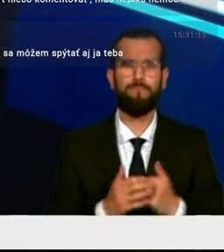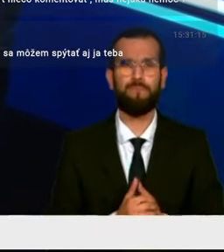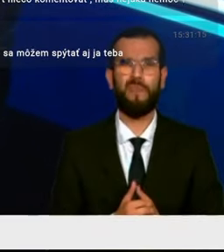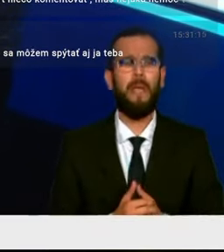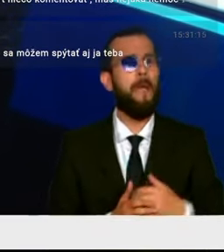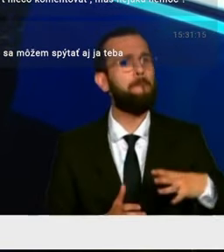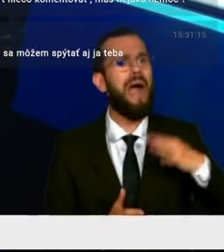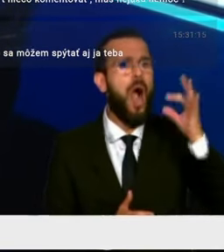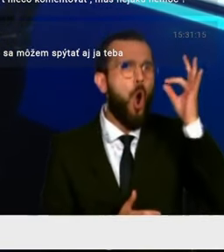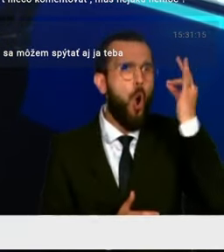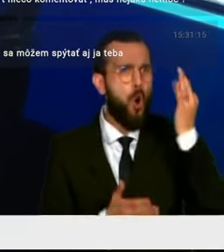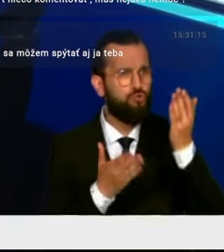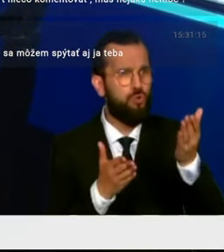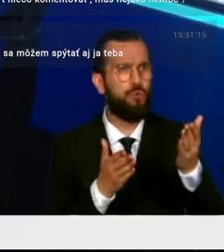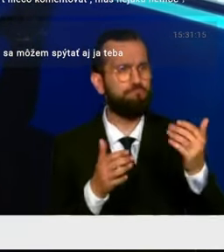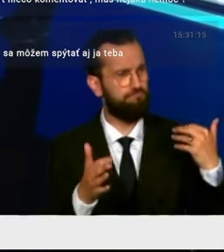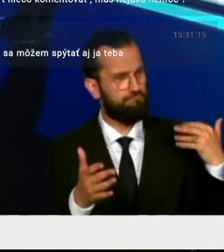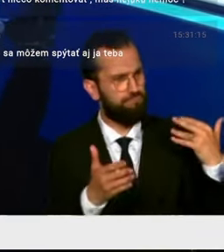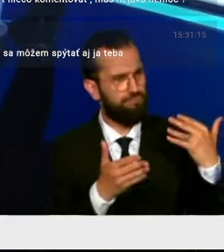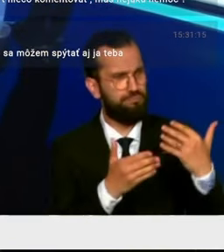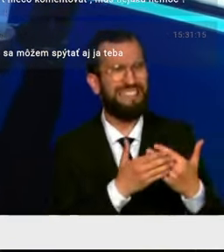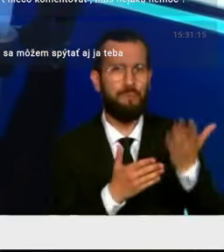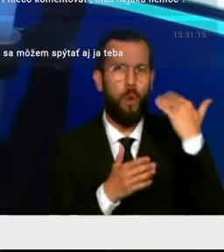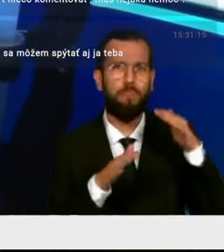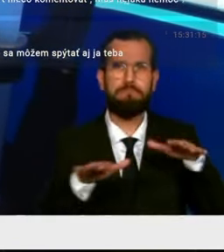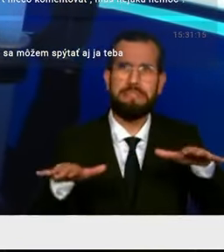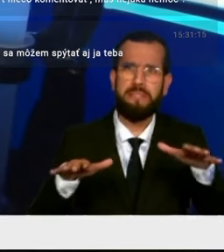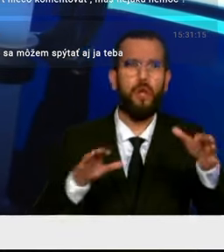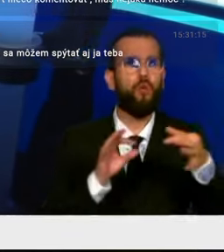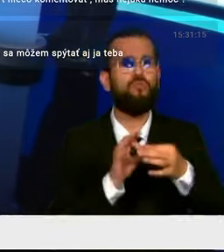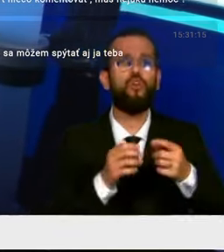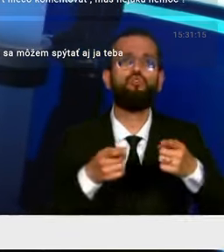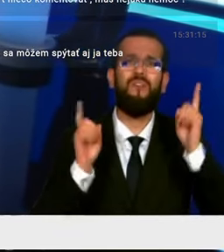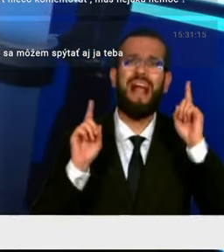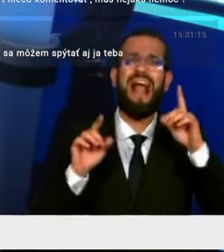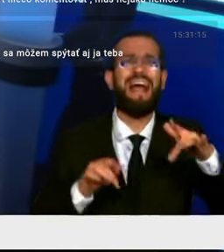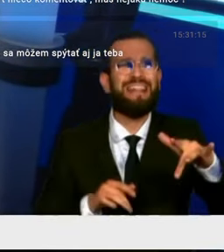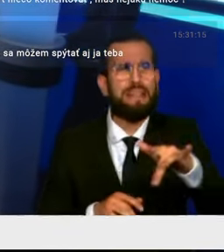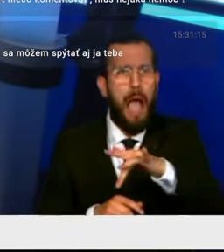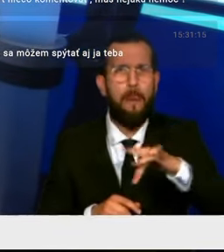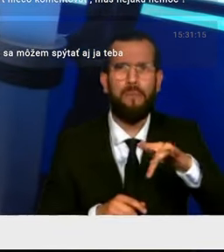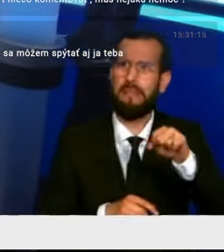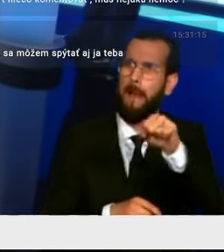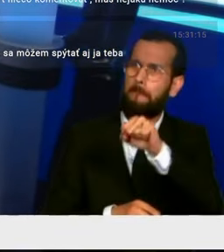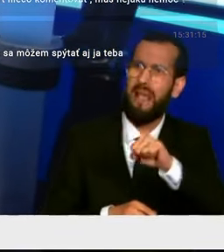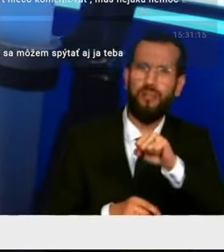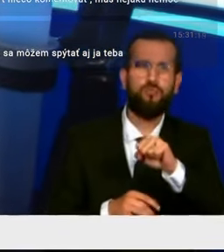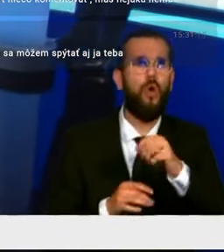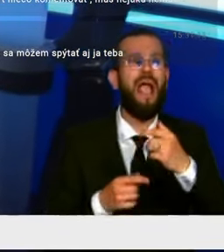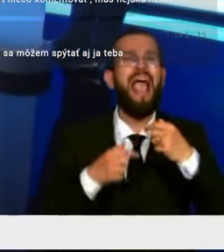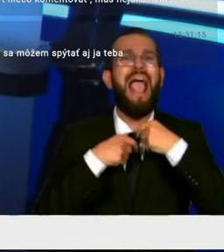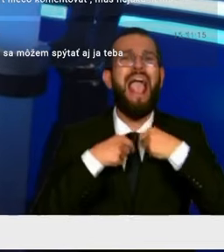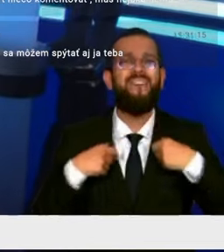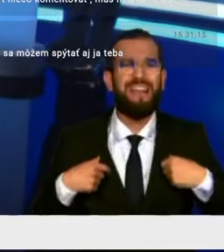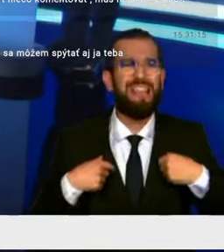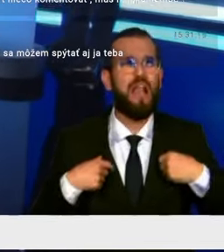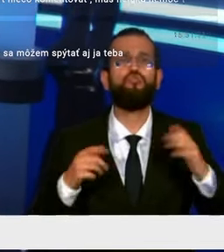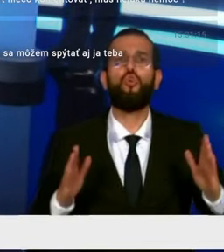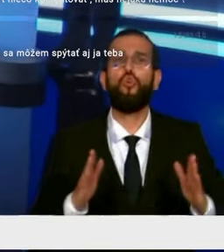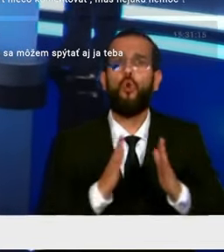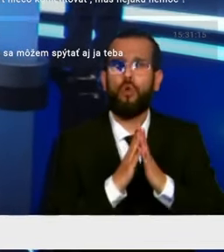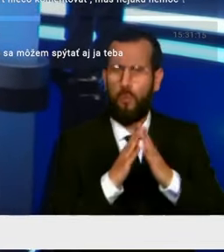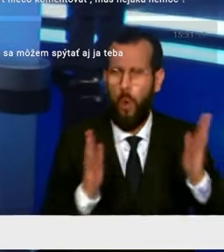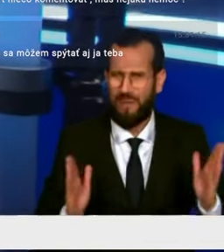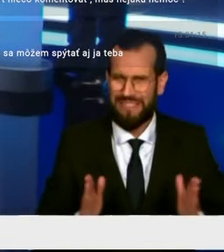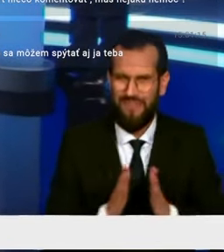pán Korčok za tie posledné dni ste viackrát mobilizovali ľudí na námestiach slovenských miest Videli sme vás v evanjelickom kostole počas sviatkov aj na